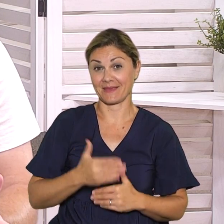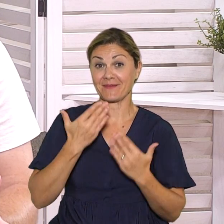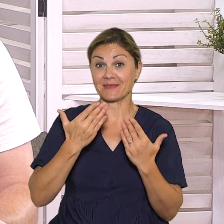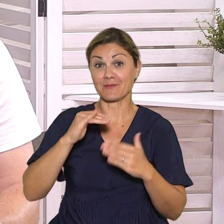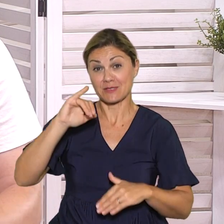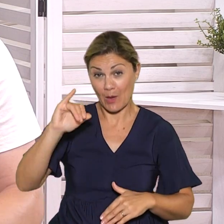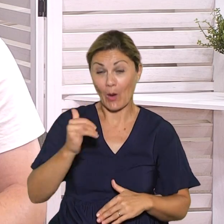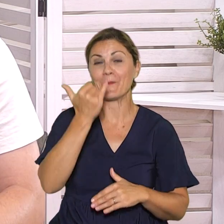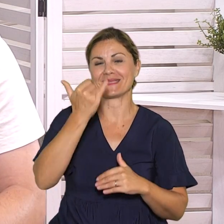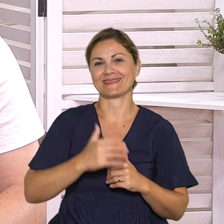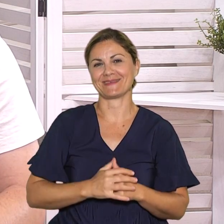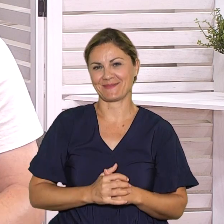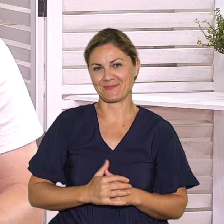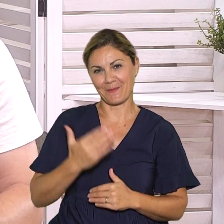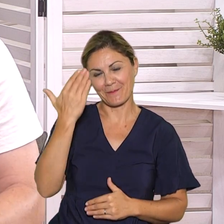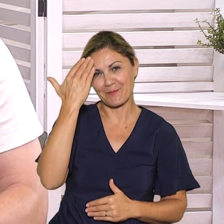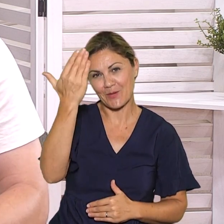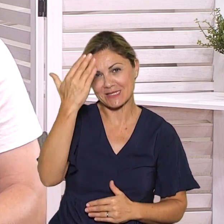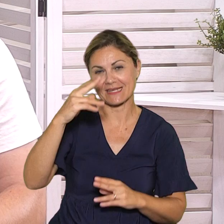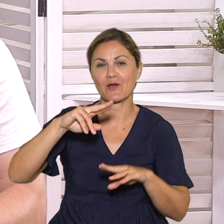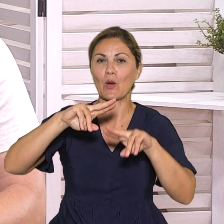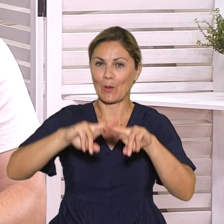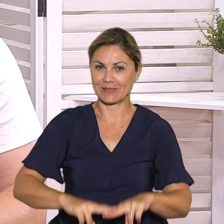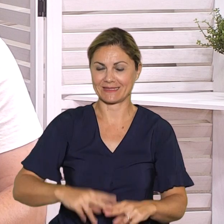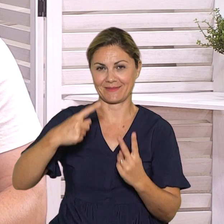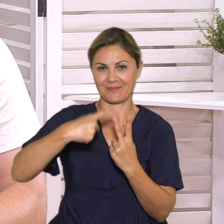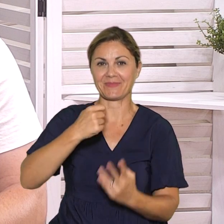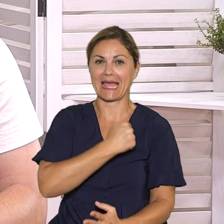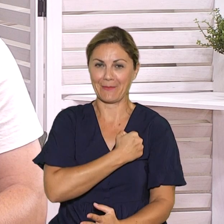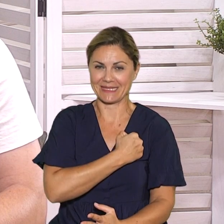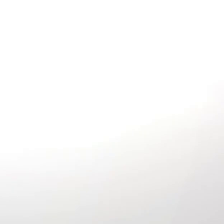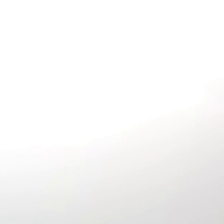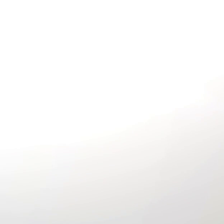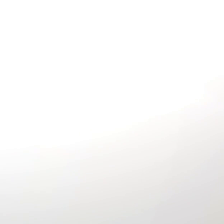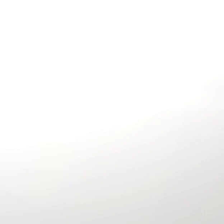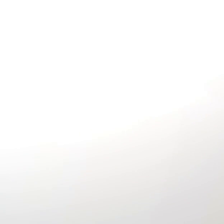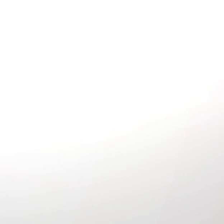Mi se vidimo već u idućem izdanju. Srdačan pozdrav i ostanite uz TV Dalmaciju.